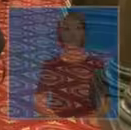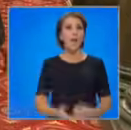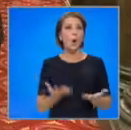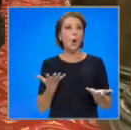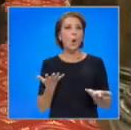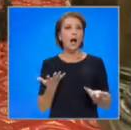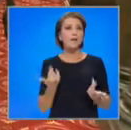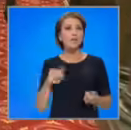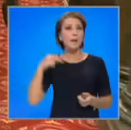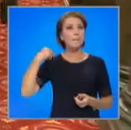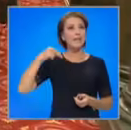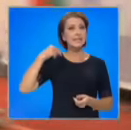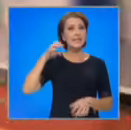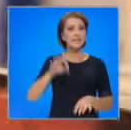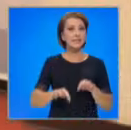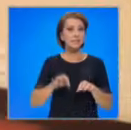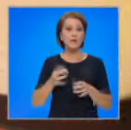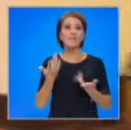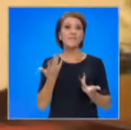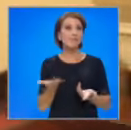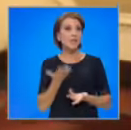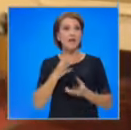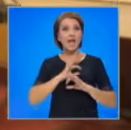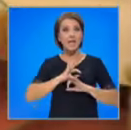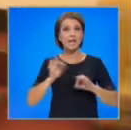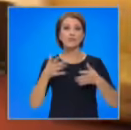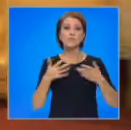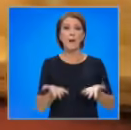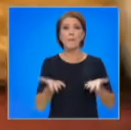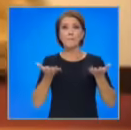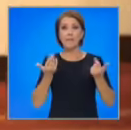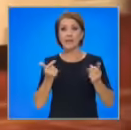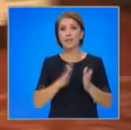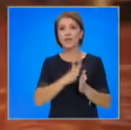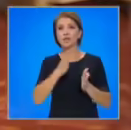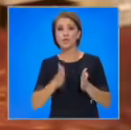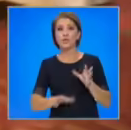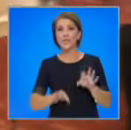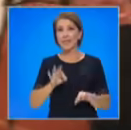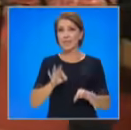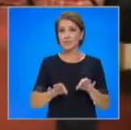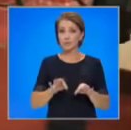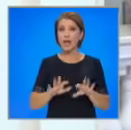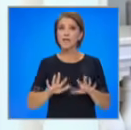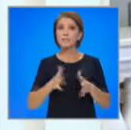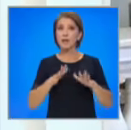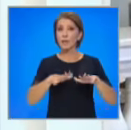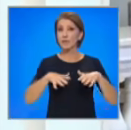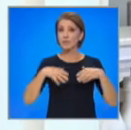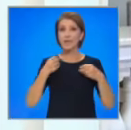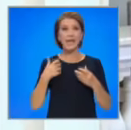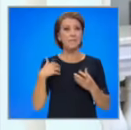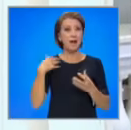Кога ще бъдат президентските избори, след като вече е ясно, че ще има предсрочни парламентарни избори? Спорове в парламента. Има ли вмешателство